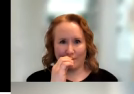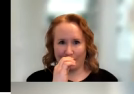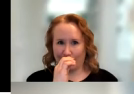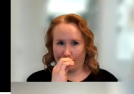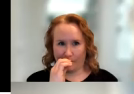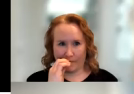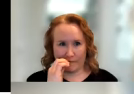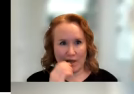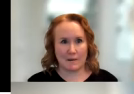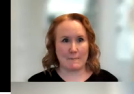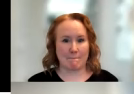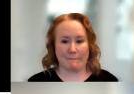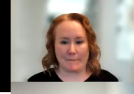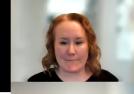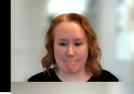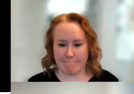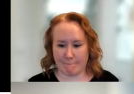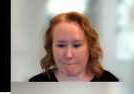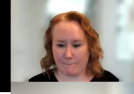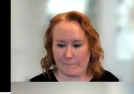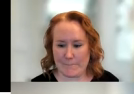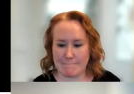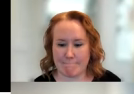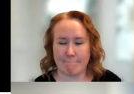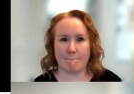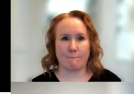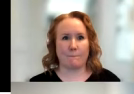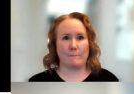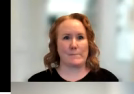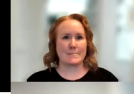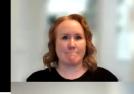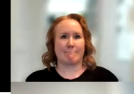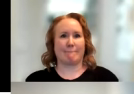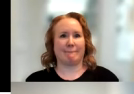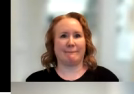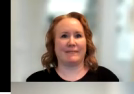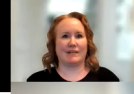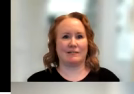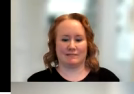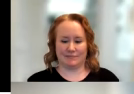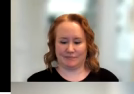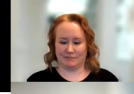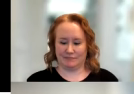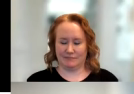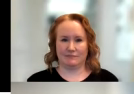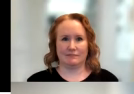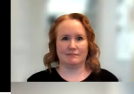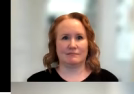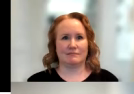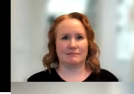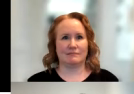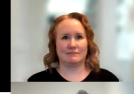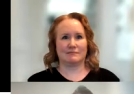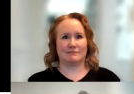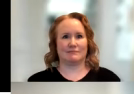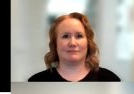bare med en kort presentasjon. Mitt navn er altså Stian Hultin Oddbjørnsen. Jeg er advokat og partner i Kluge